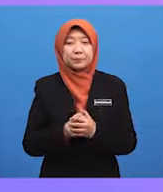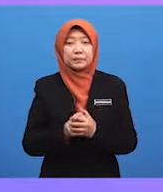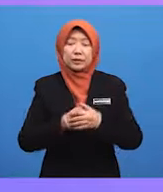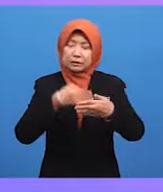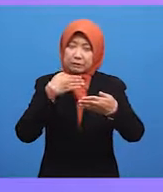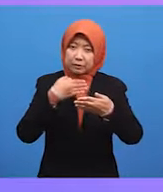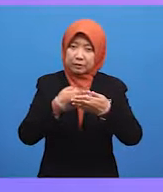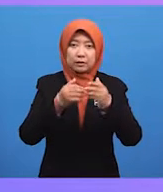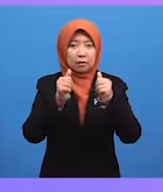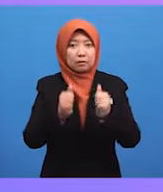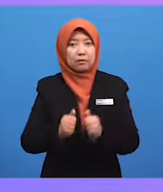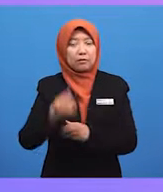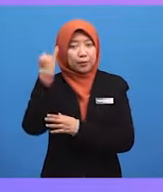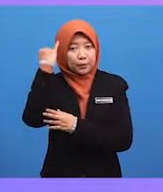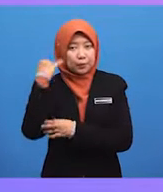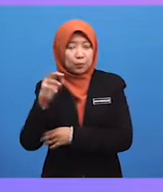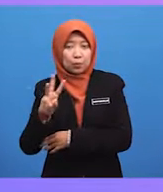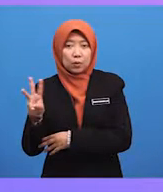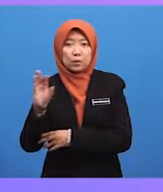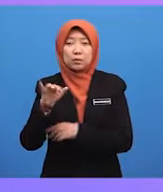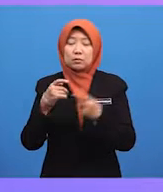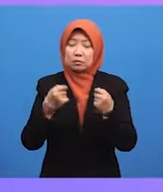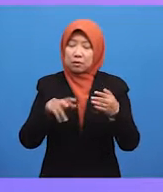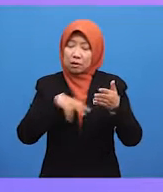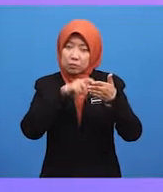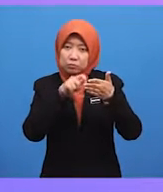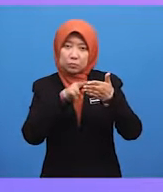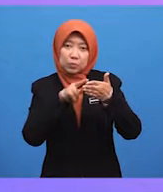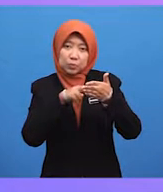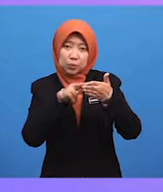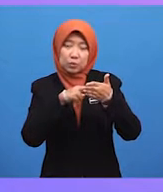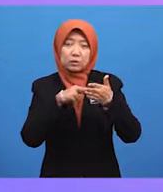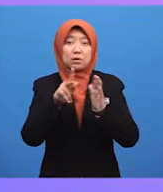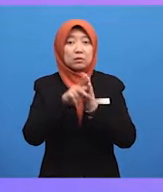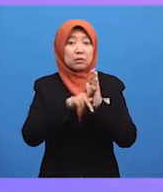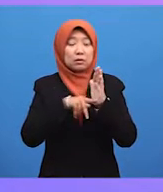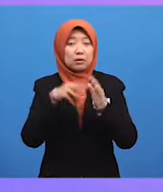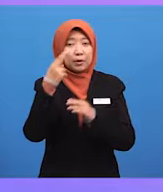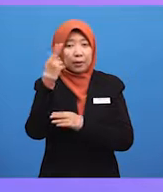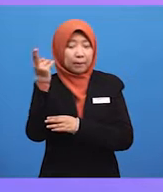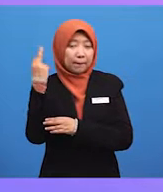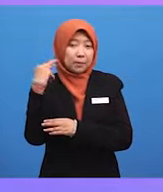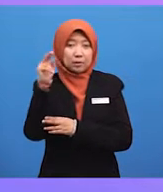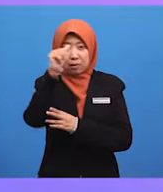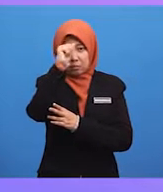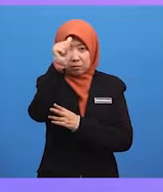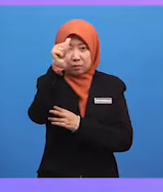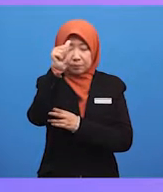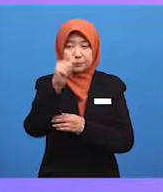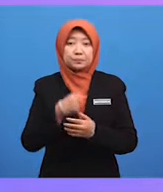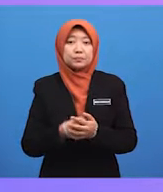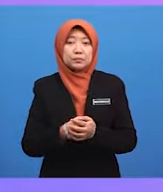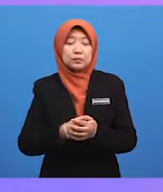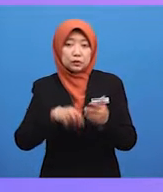ahli ilmuan yang telah meneroka kehebatan ciptaan Allah. Yang kedua, melaksanakan